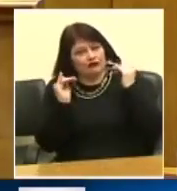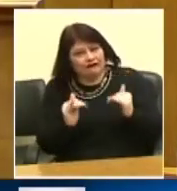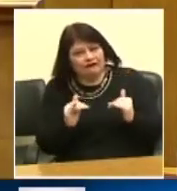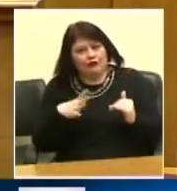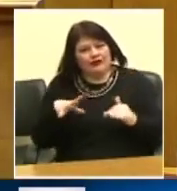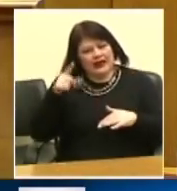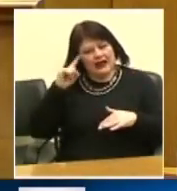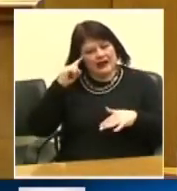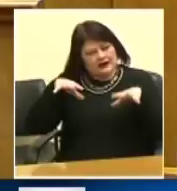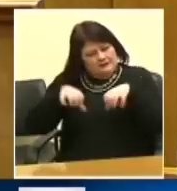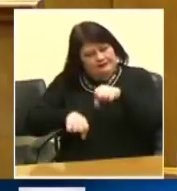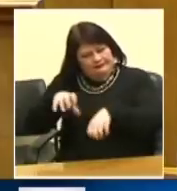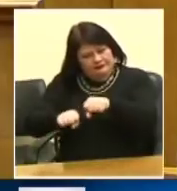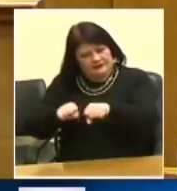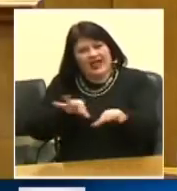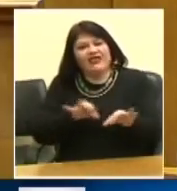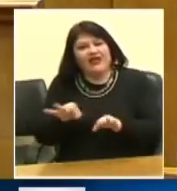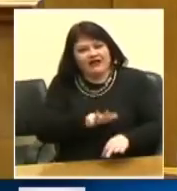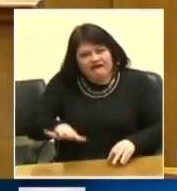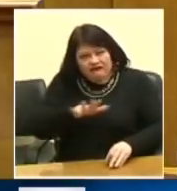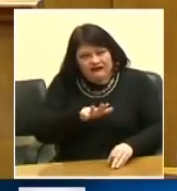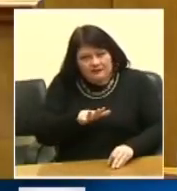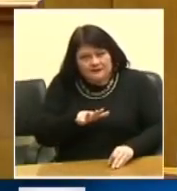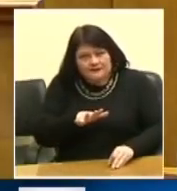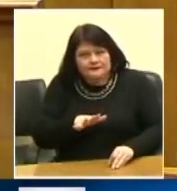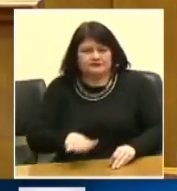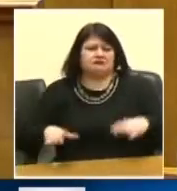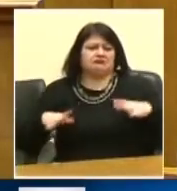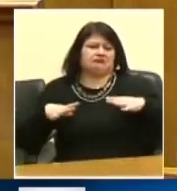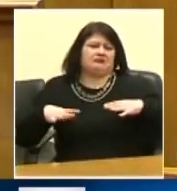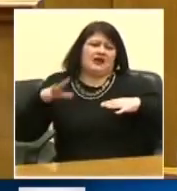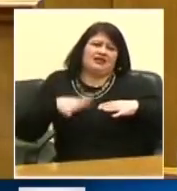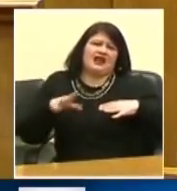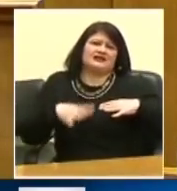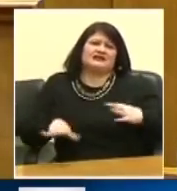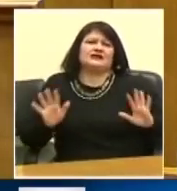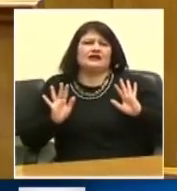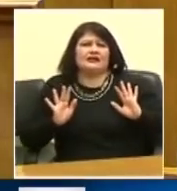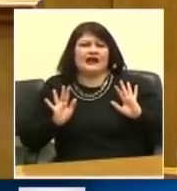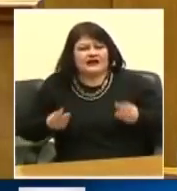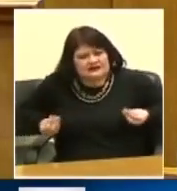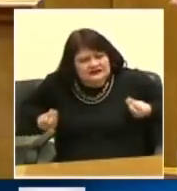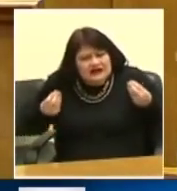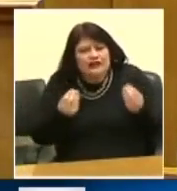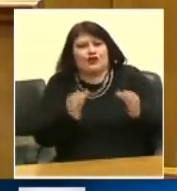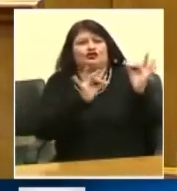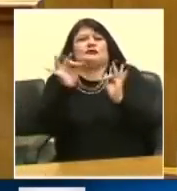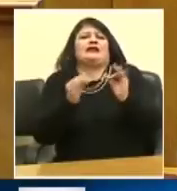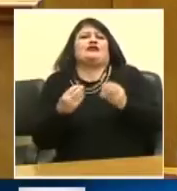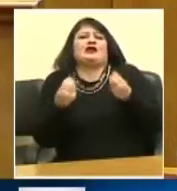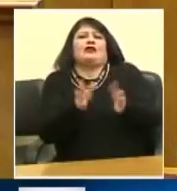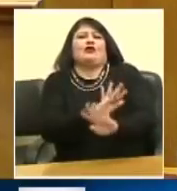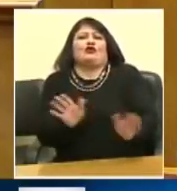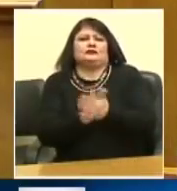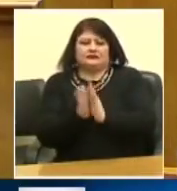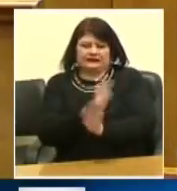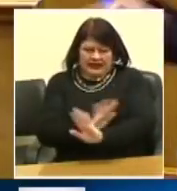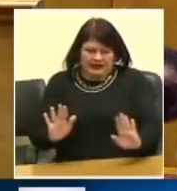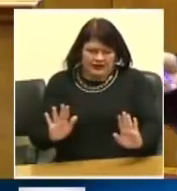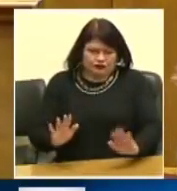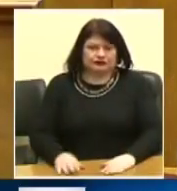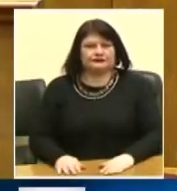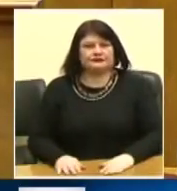Έτσι, καμία δεν έκαναν καμία. Έτσι γουστάρετε απλώς, γιατί θέλατε να δώσετε τη Μακεδονία. Τελείωσε αυτό. Λοιπόν, και μαζί